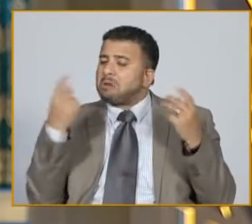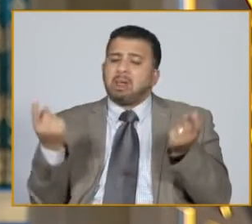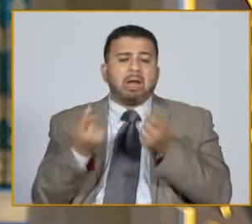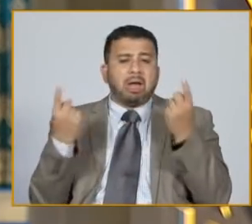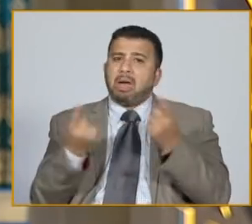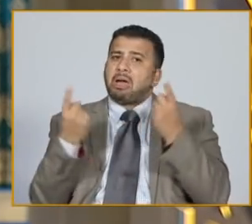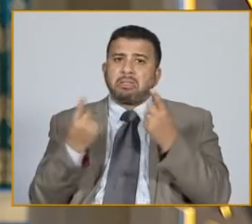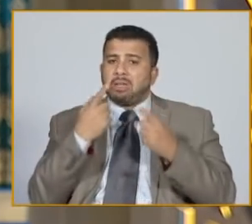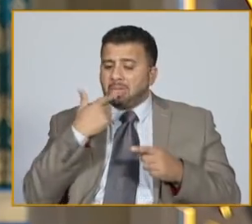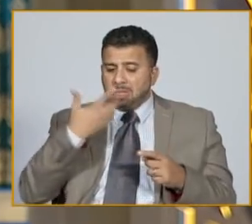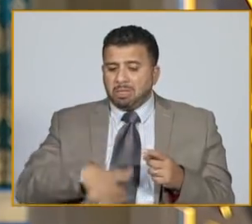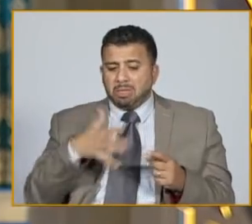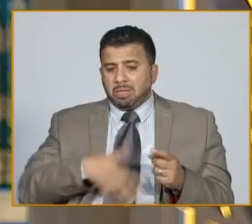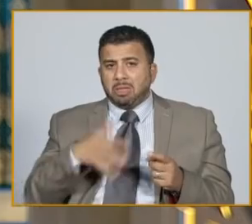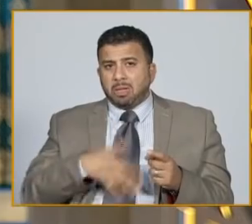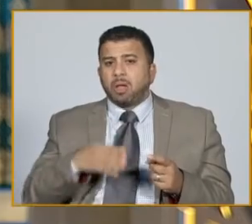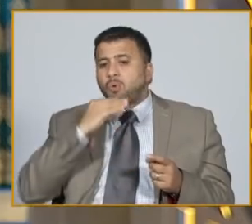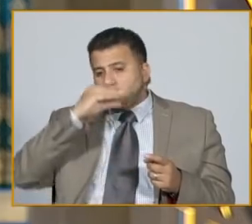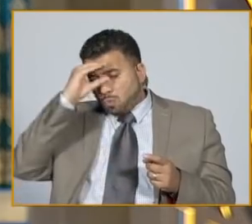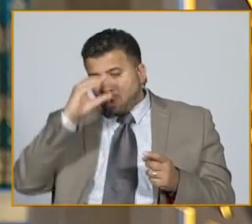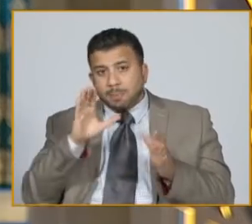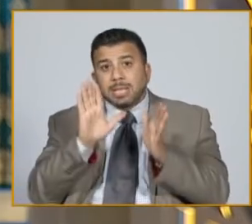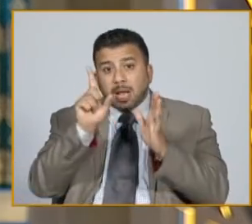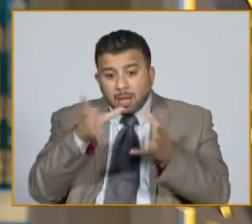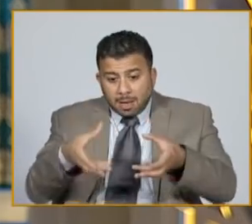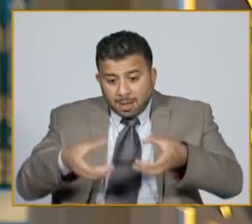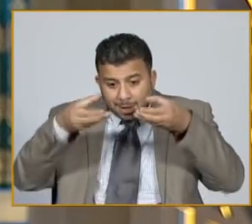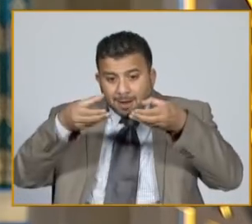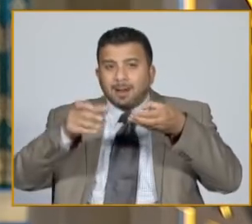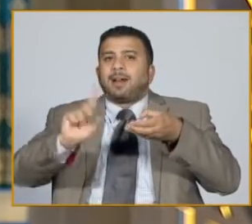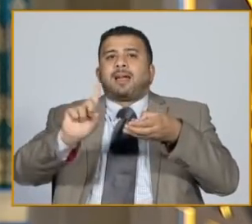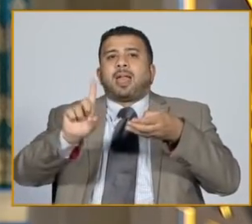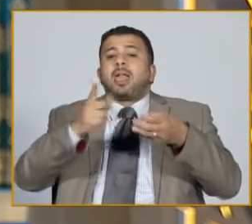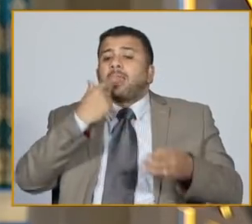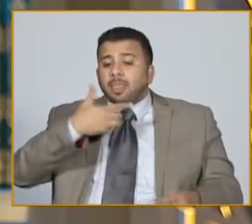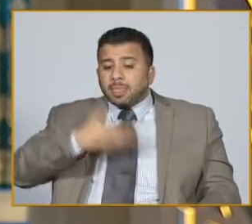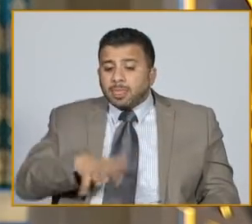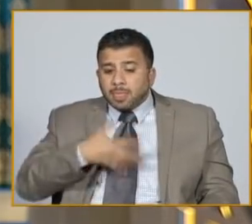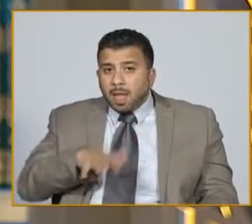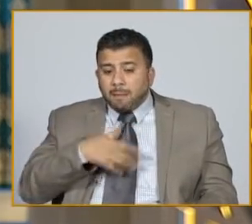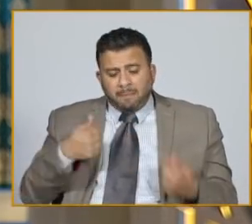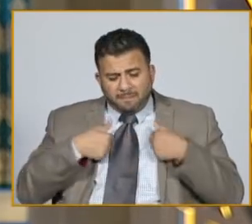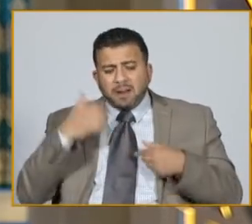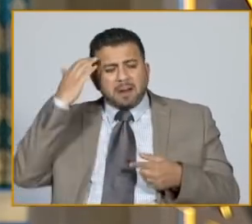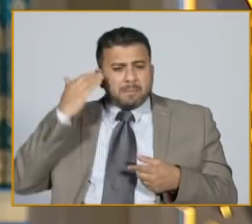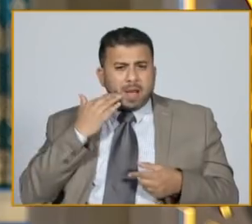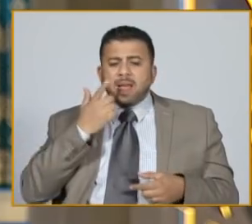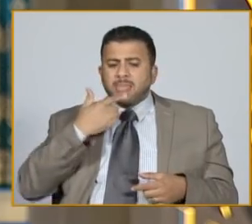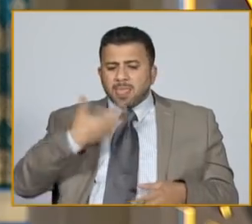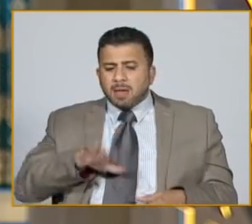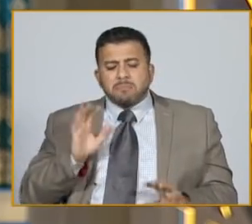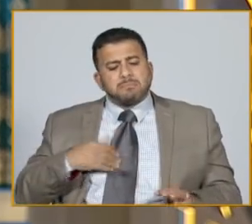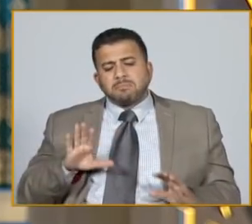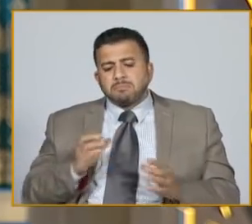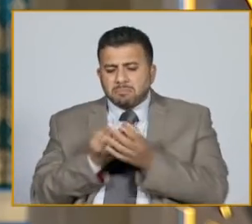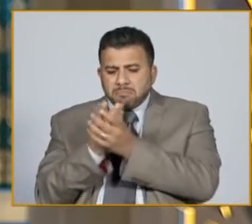يرى بأن المرأة الحائض يجوز لها تقرأ القرآن من دون مس، قال يجوز تقرأ، ما في دليل على منع المرأة من قراءة القرآن. من أهل